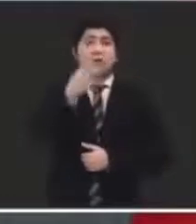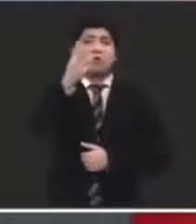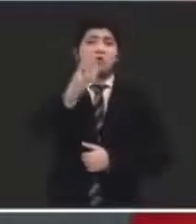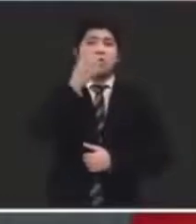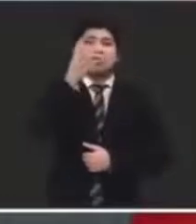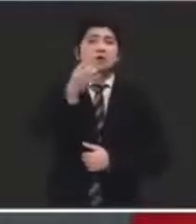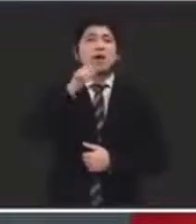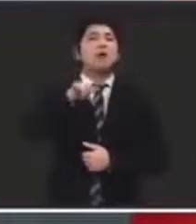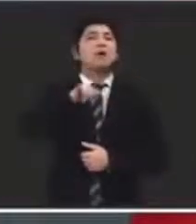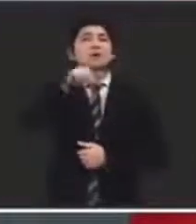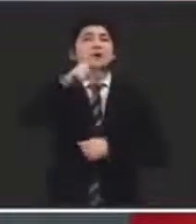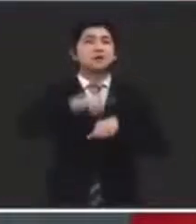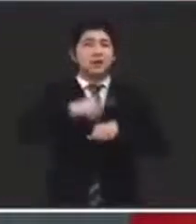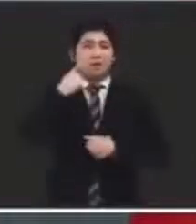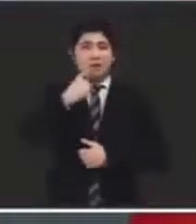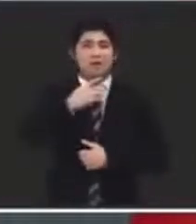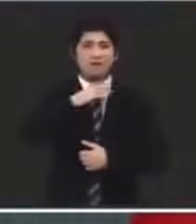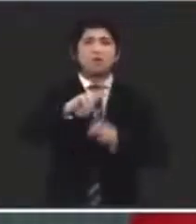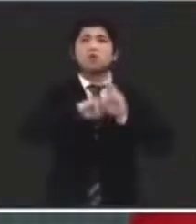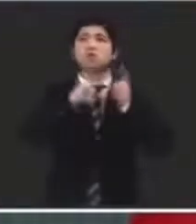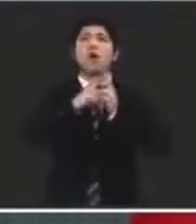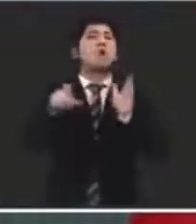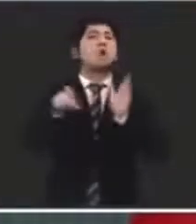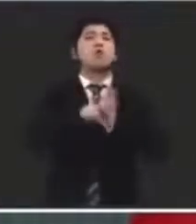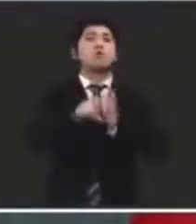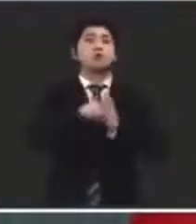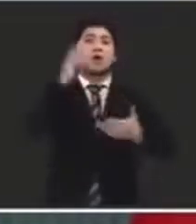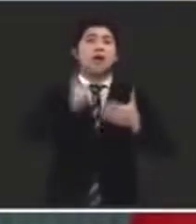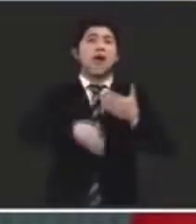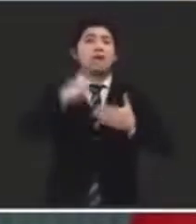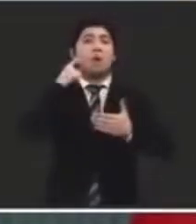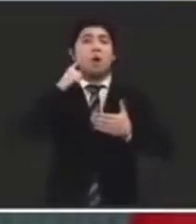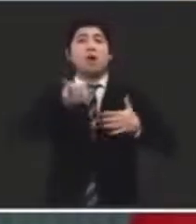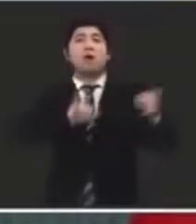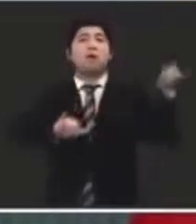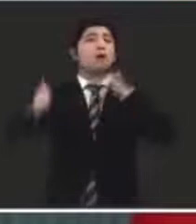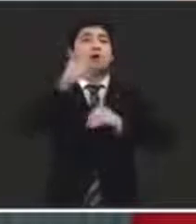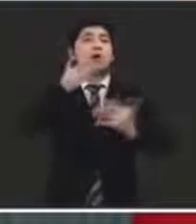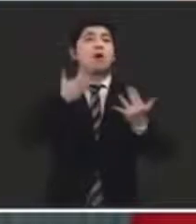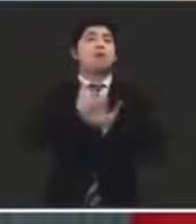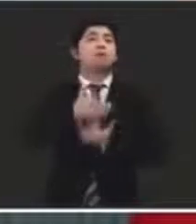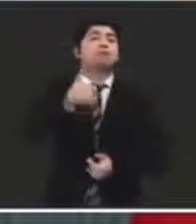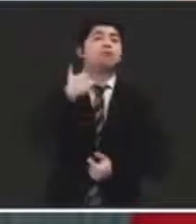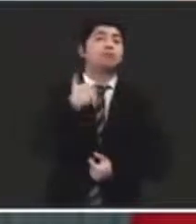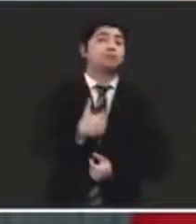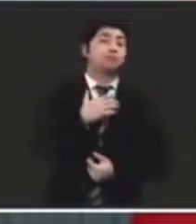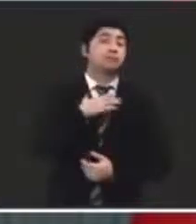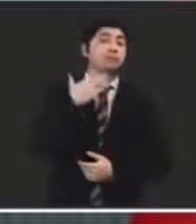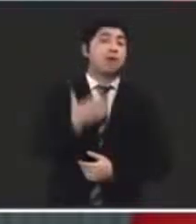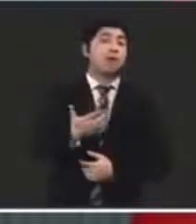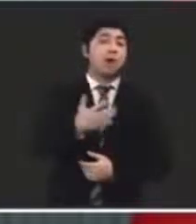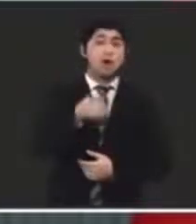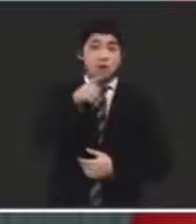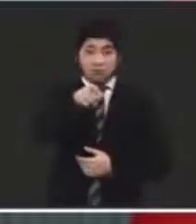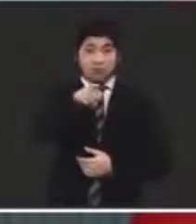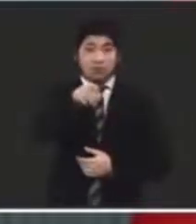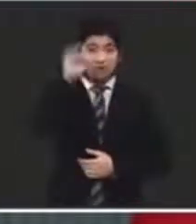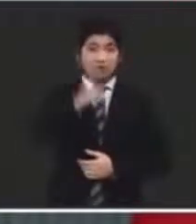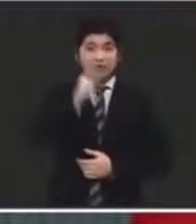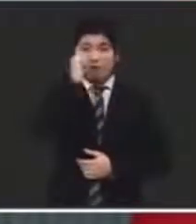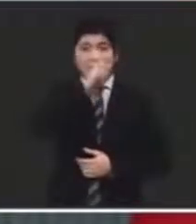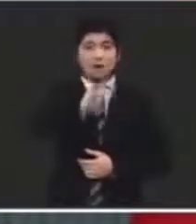saatlik bir uçuşla Dünya nüfusunun yarısına erişilebiliyor Elbette bu noktaya kolay